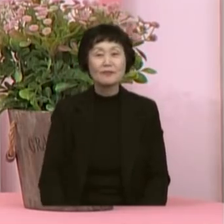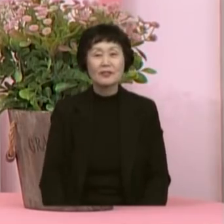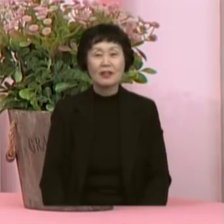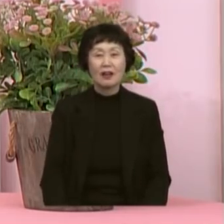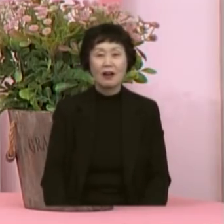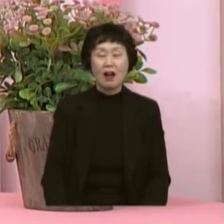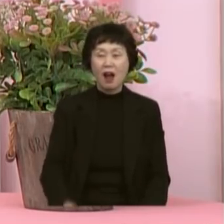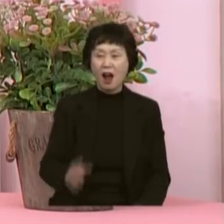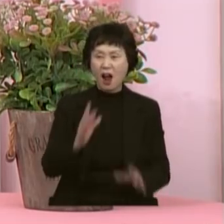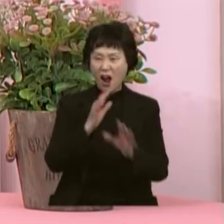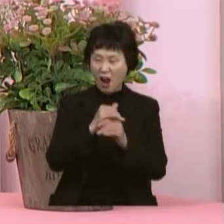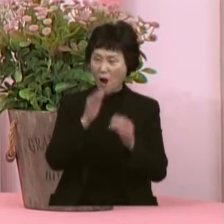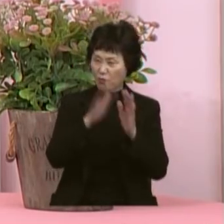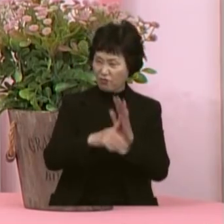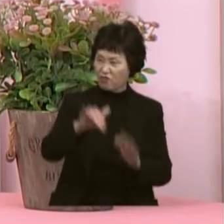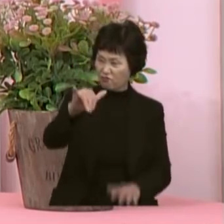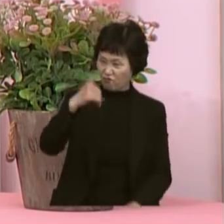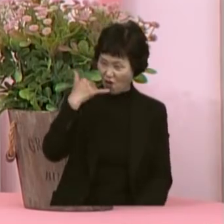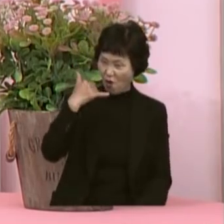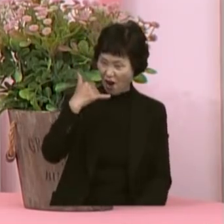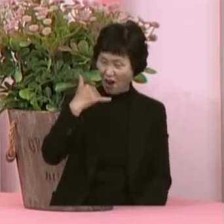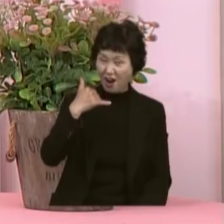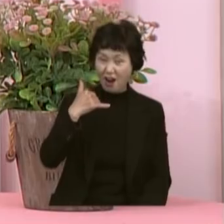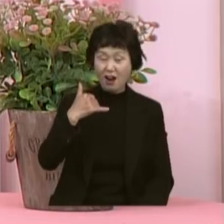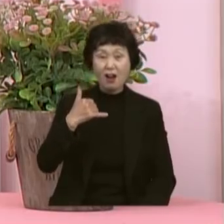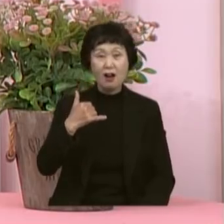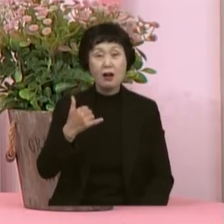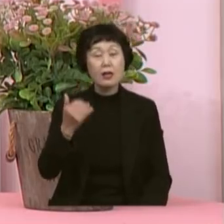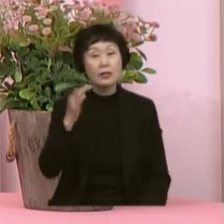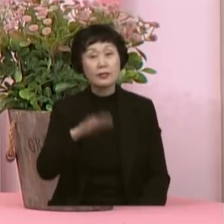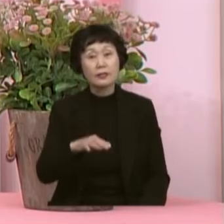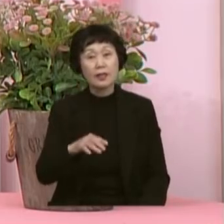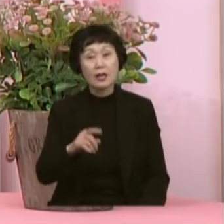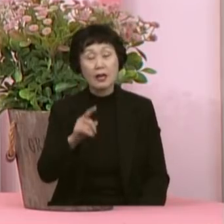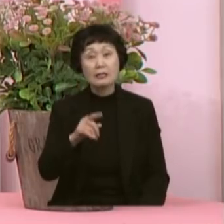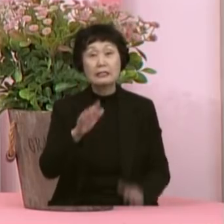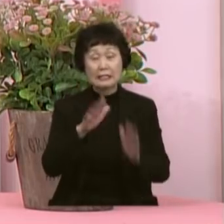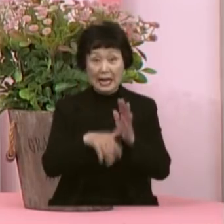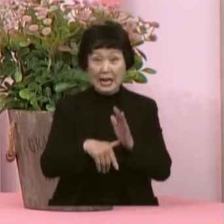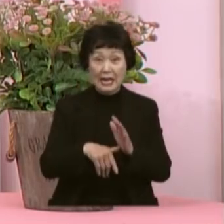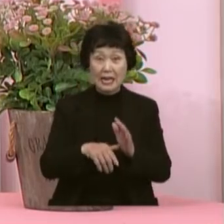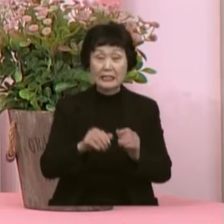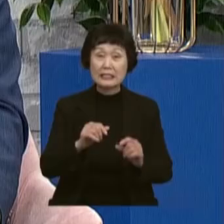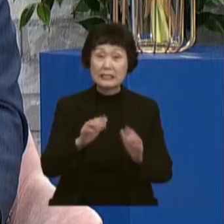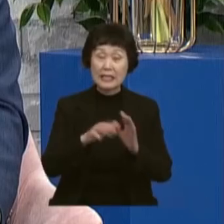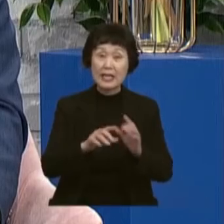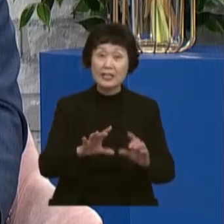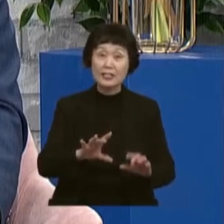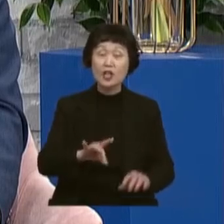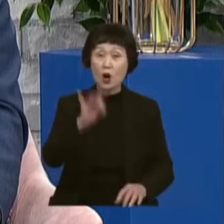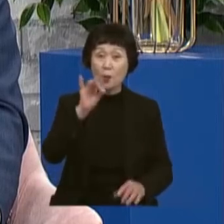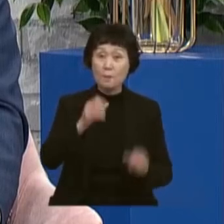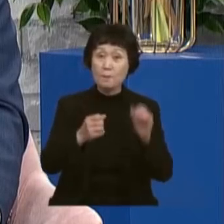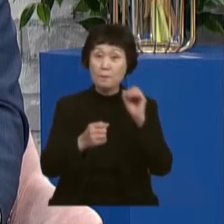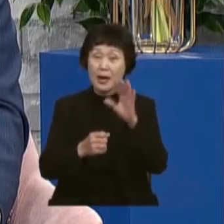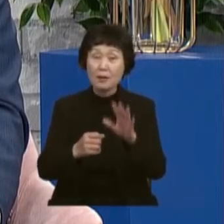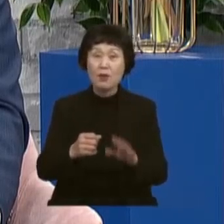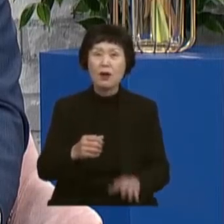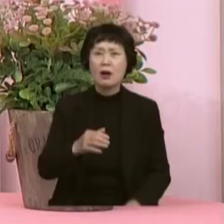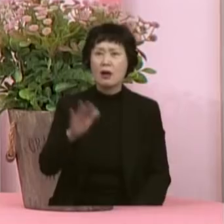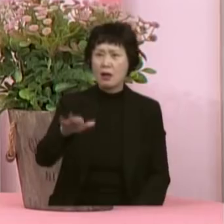아무 때나 전화하고 말이야 막 그러면서 장난치는데 갑자기 내가 그날 처음으로 형 나 간암이래 그랬더니